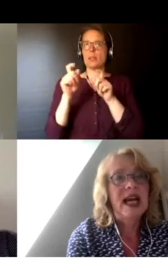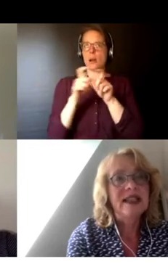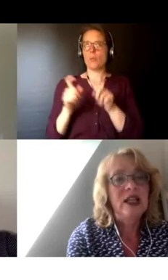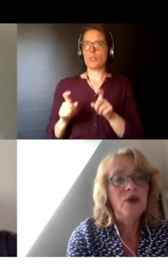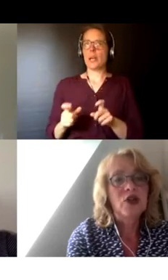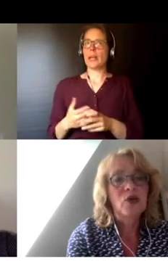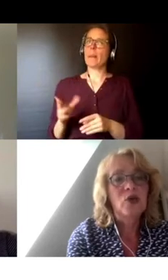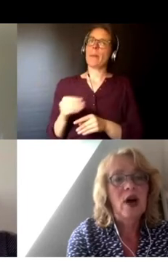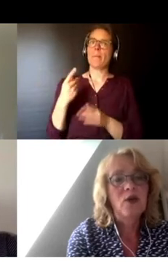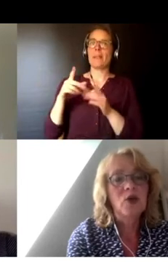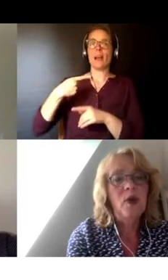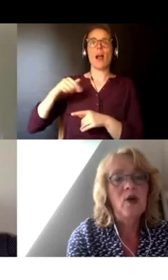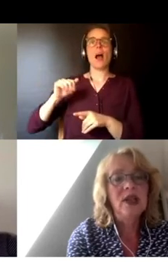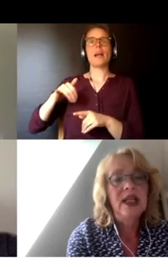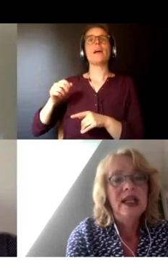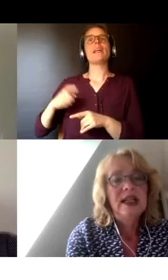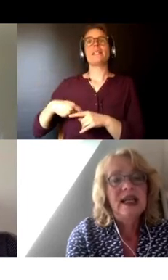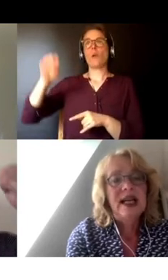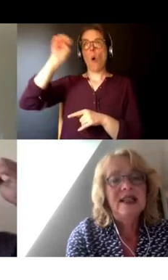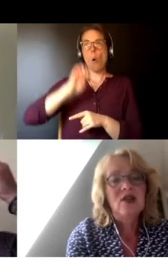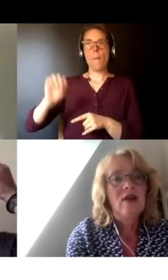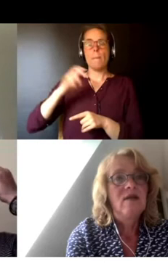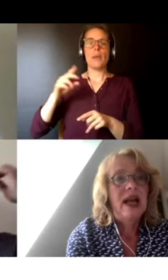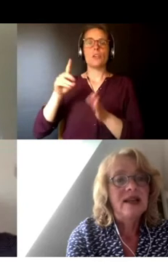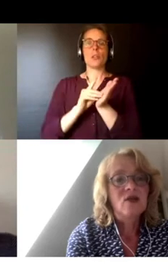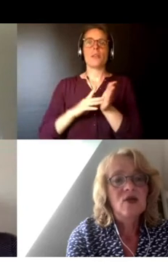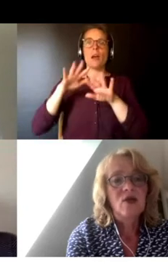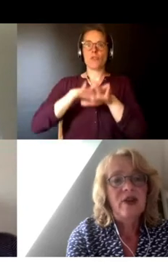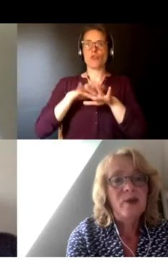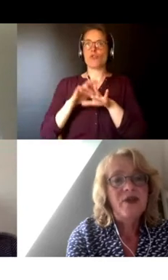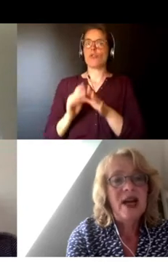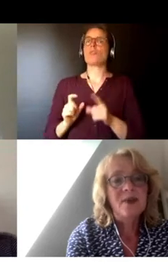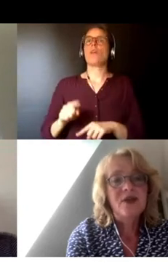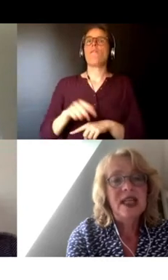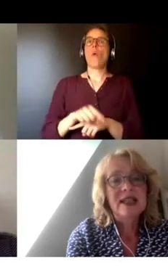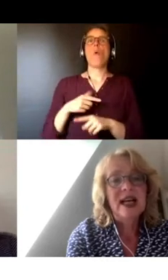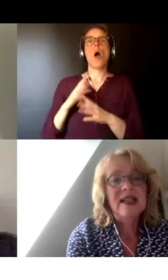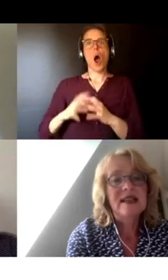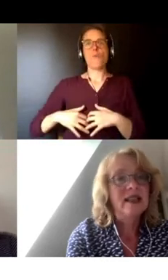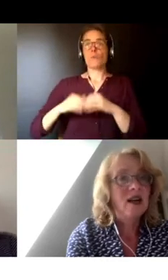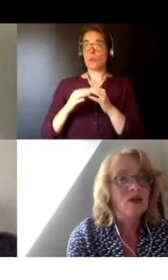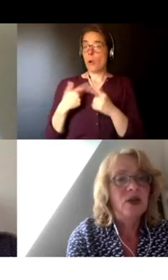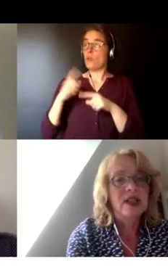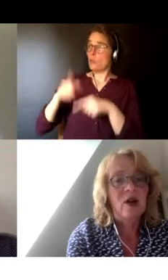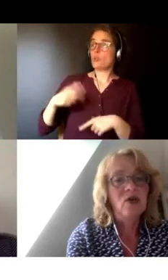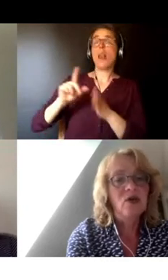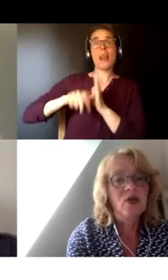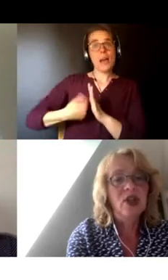europäische Dateninfrastruktur aufzubauen. Gaia-X soll leistungs- und wettbewerbsfähig sein, sicher